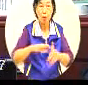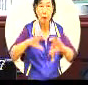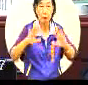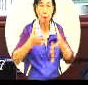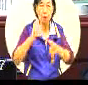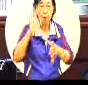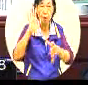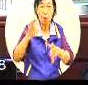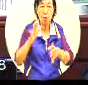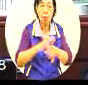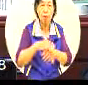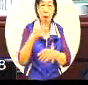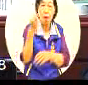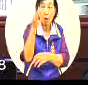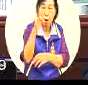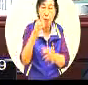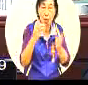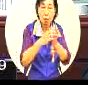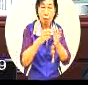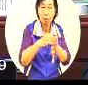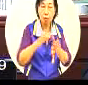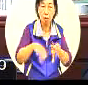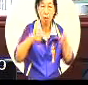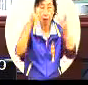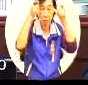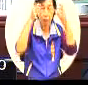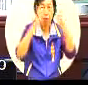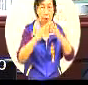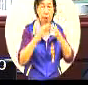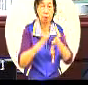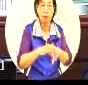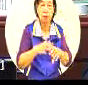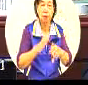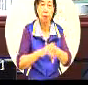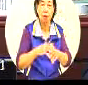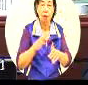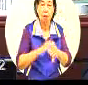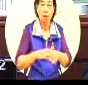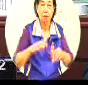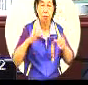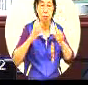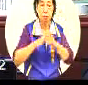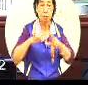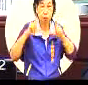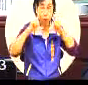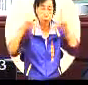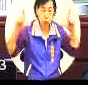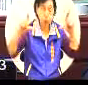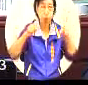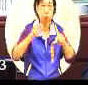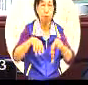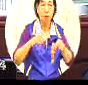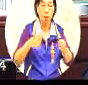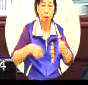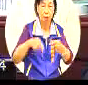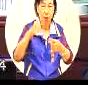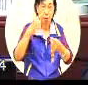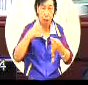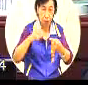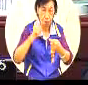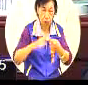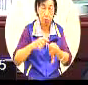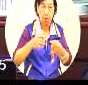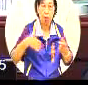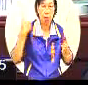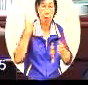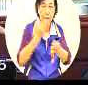那高雄市政府愿意出面，我会认为说应该给旗津的市民，如果国有财产局他现